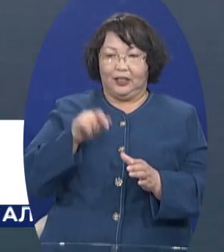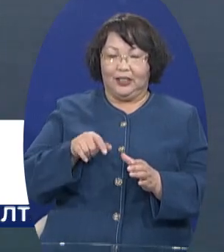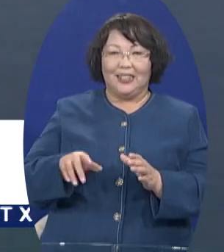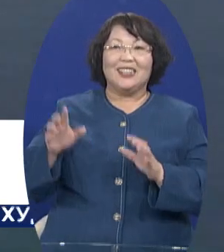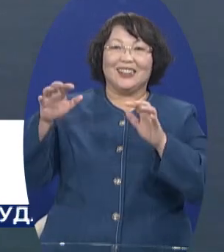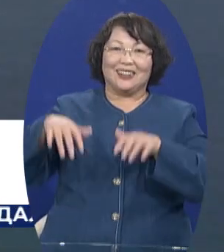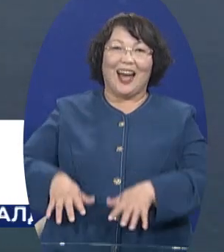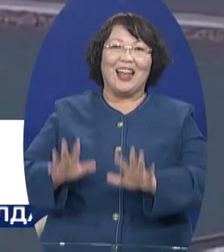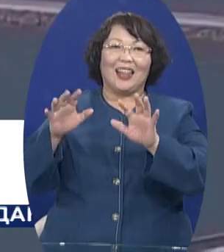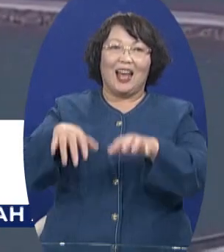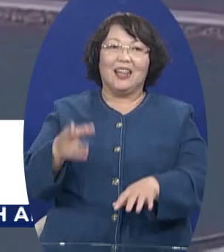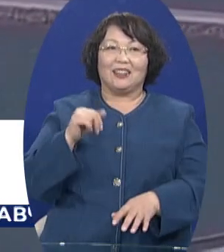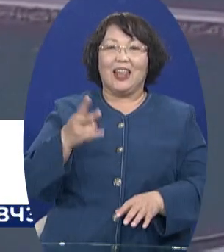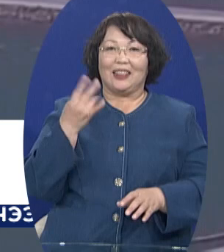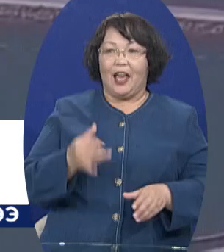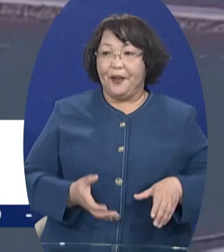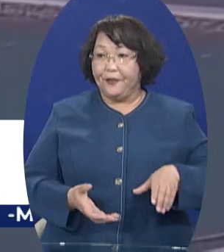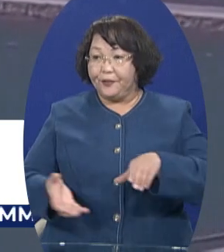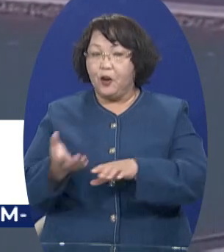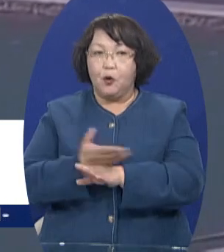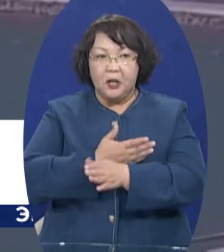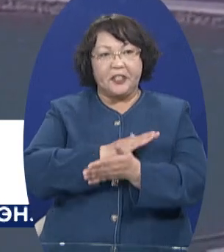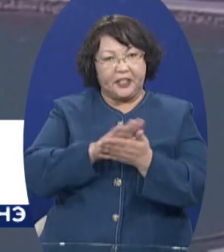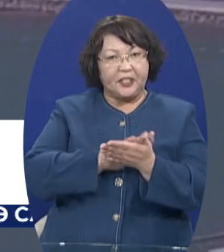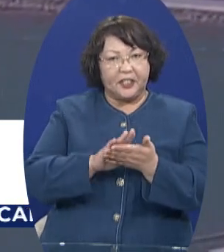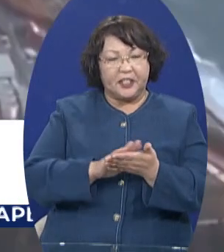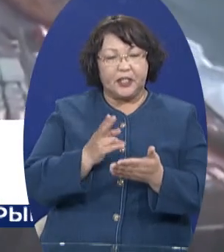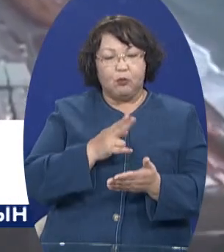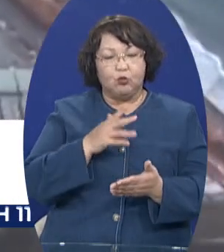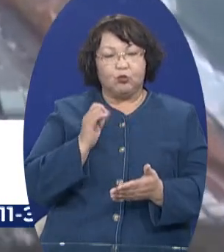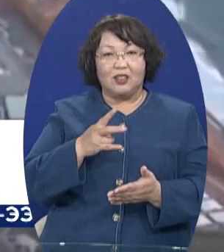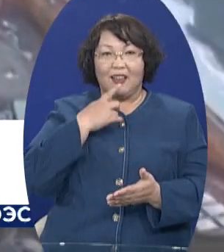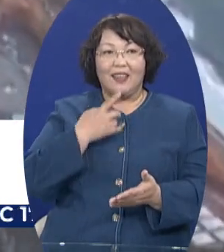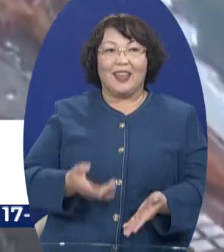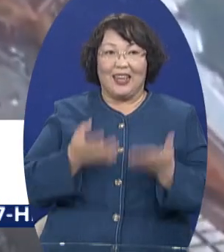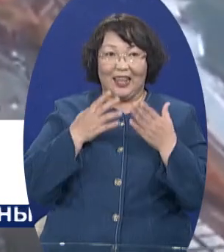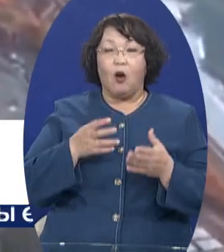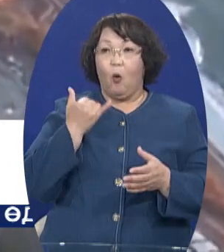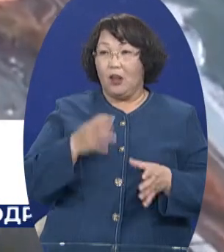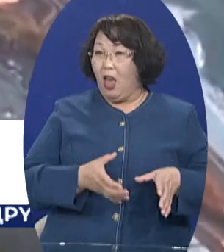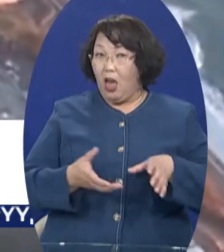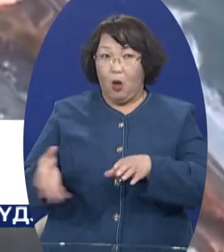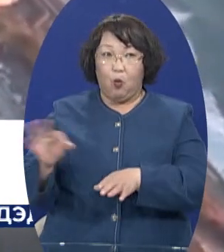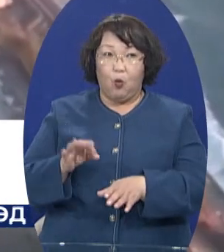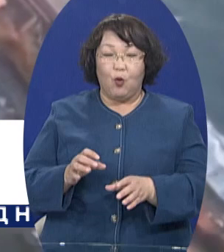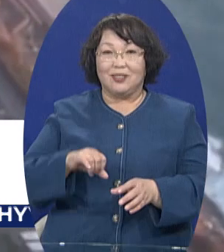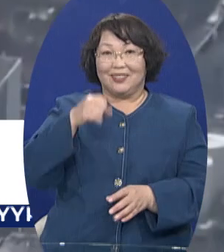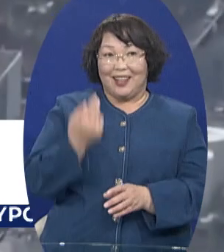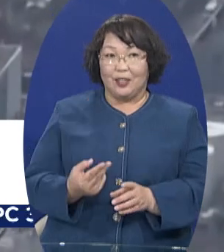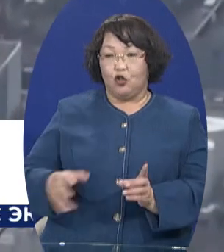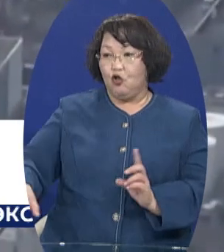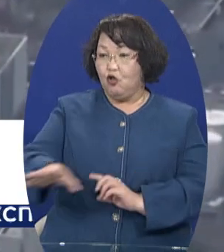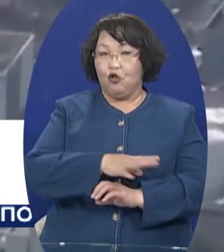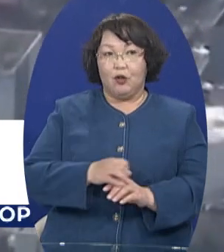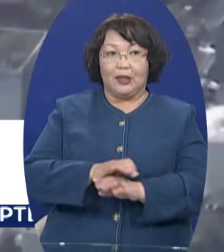өмнө цэвэршүүлж шүүсэн гэж Японы засгийн газраас мэдэгддэг. За энийг хэмжээний хаягдал усыг зайлуулахгүй бол станцын ойр орчимд ямар ч зай